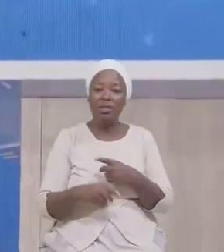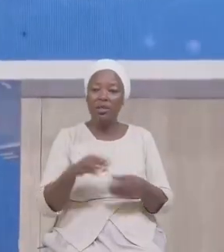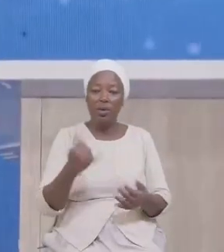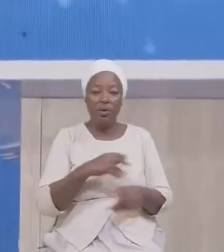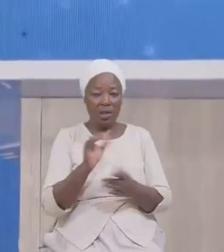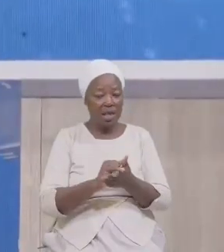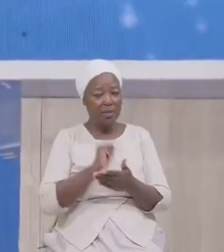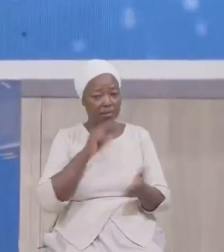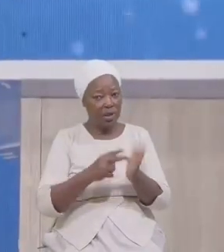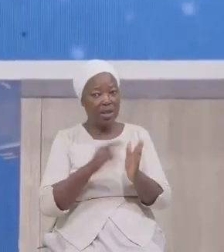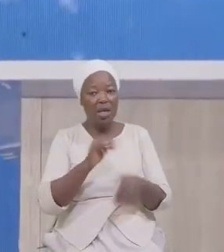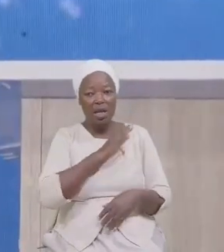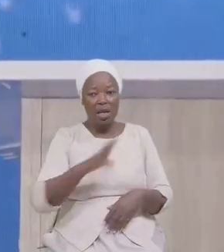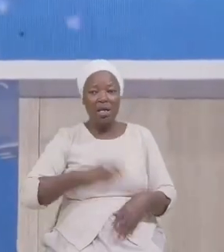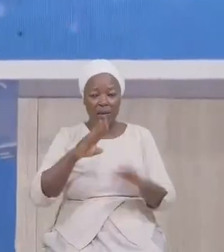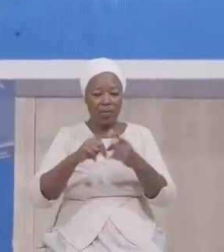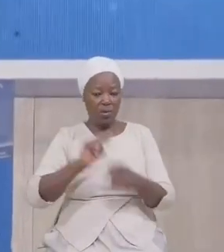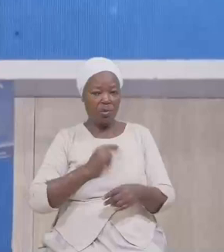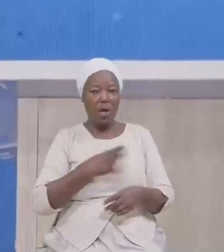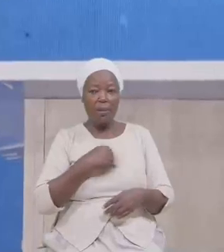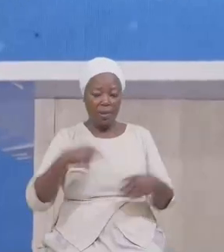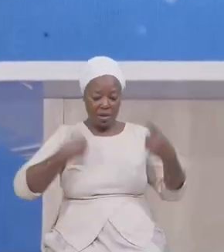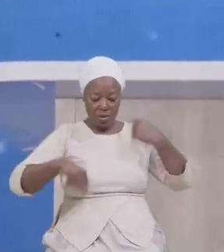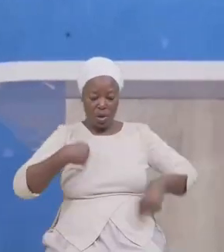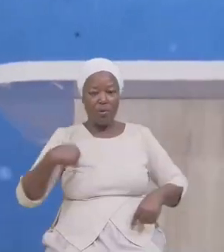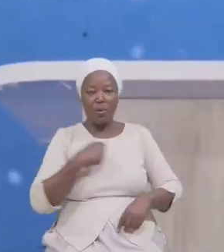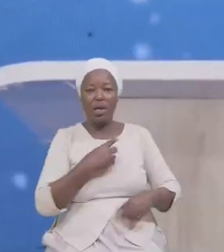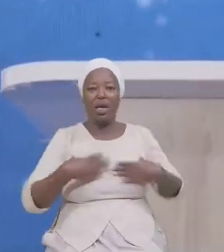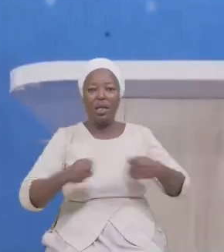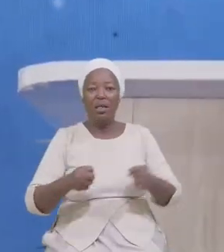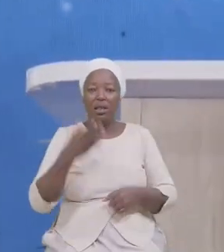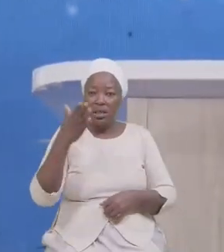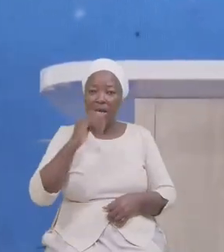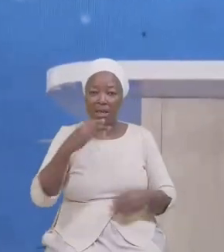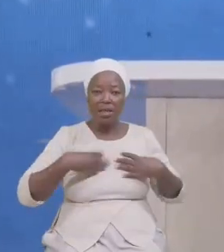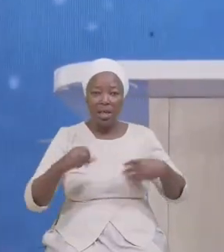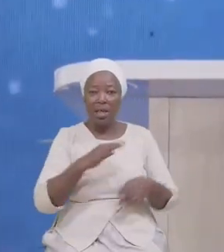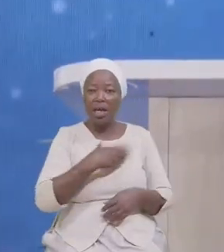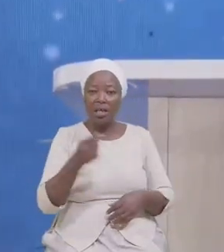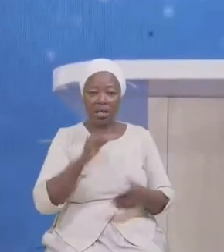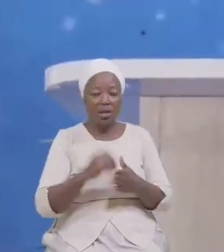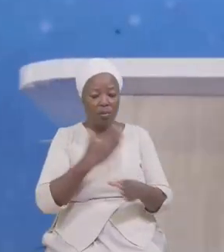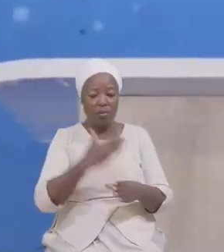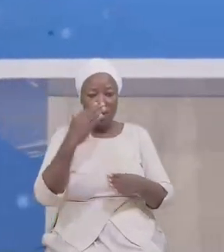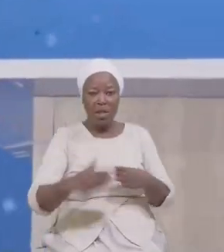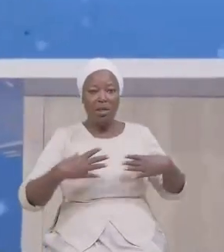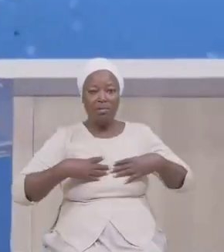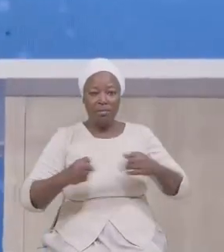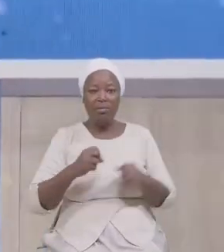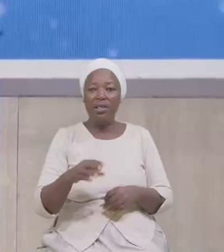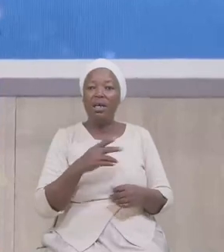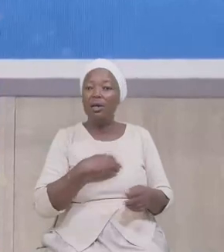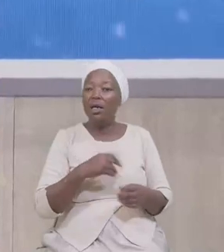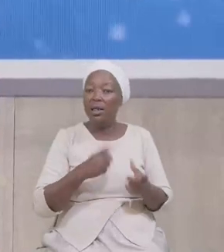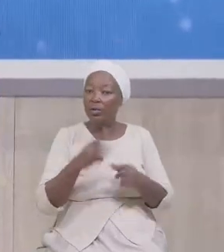nous a donné Christ. Par sa maîtrise, vous êtes guéri. Il y a donc la guérison et il y a donc le rétablissement total. Quel que soit